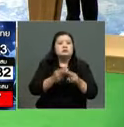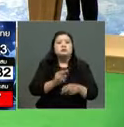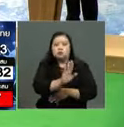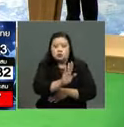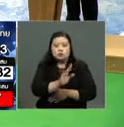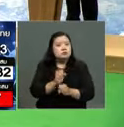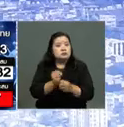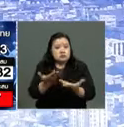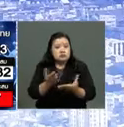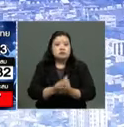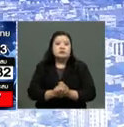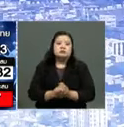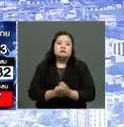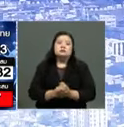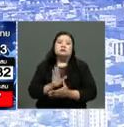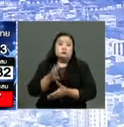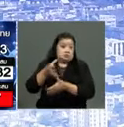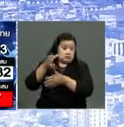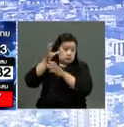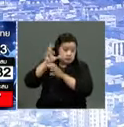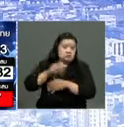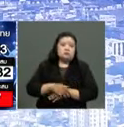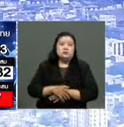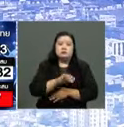ครับพี่น้องประชาชนจะได้มันใจว่ามันไม่ได้มาจากเบอร์โทรศัพท์มือถือจริงๆมันมาผ่านระบบอินเตอร์เน็ตฮะคือต้องเรียนให้ทราบครับI Wait